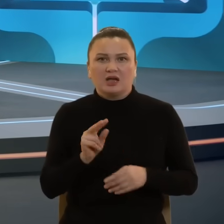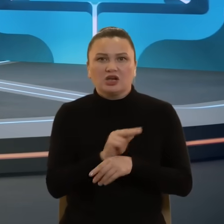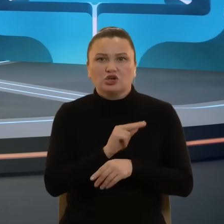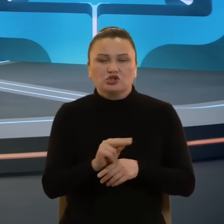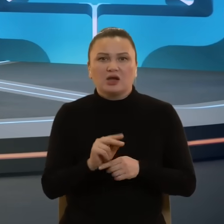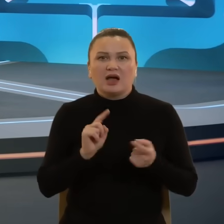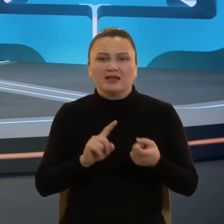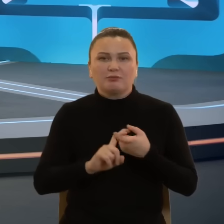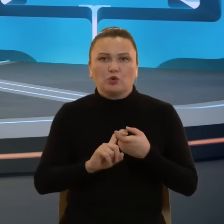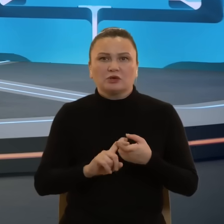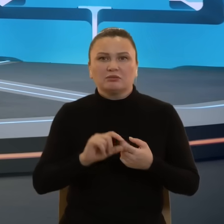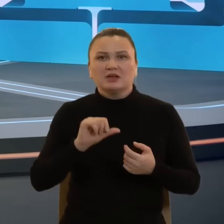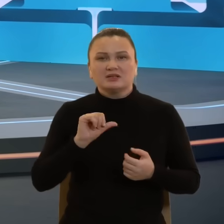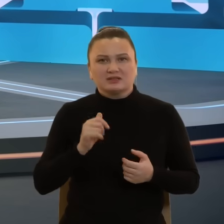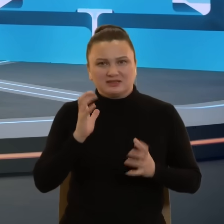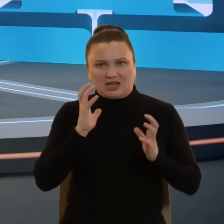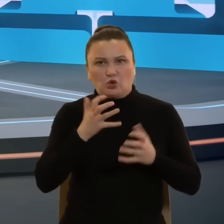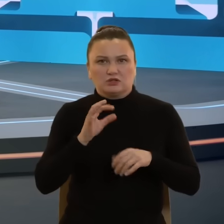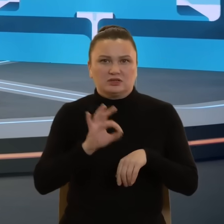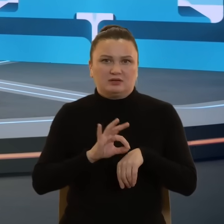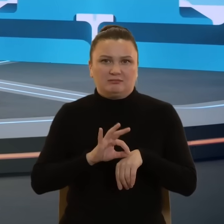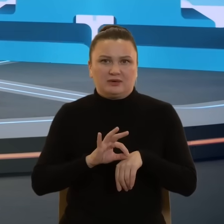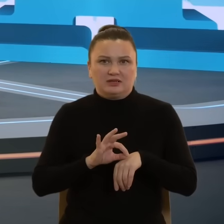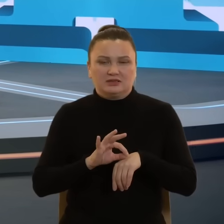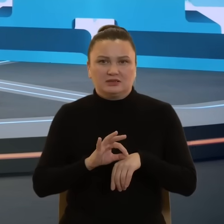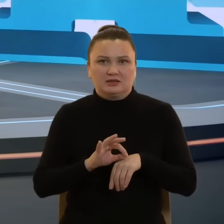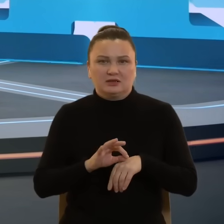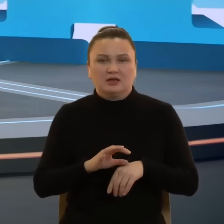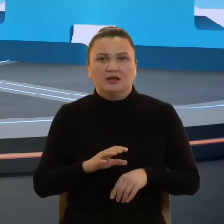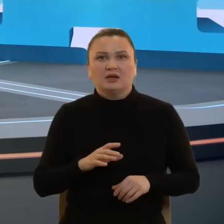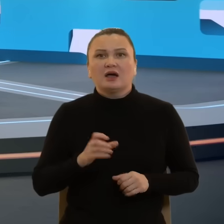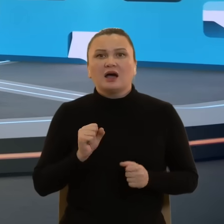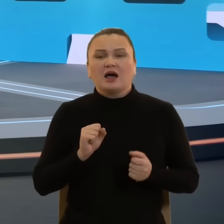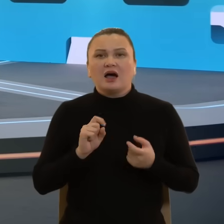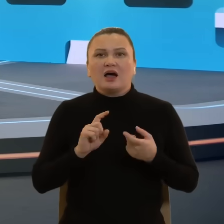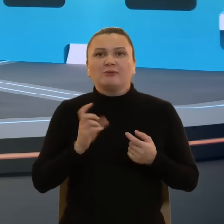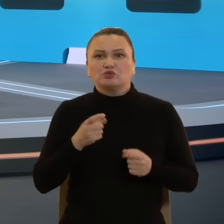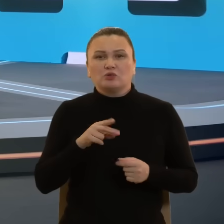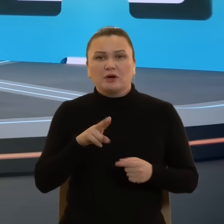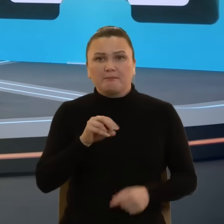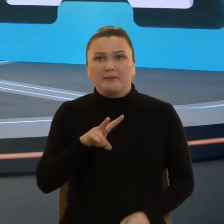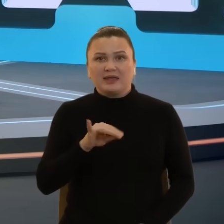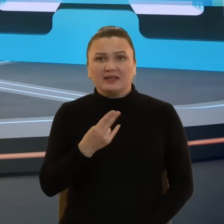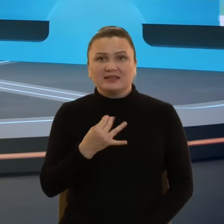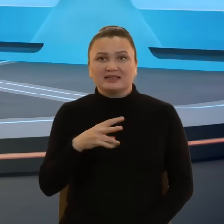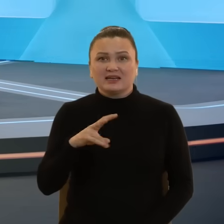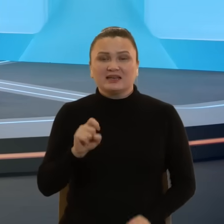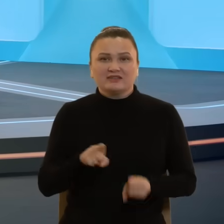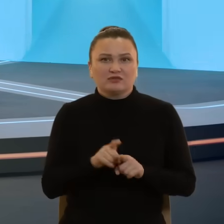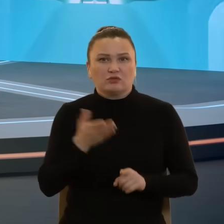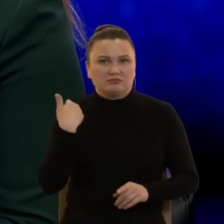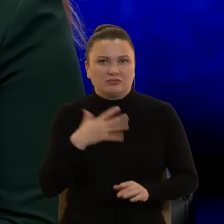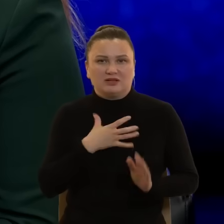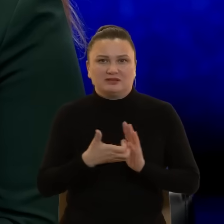лечили антибиотиками наиболее серьезные инфекции. Конечно, их не было, того же пенициллина не было в достаточном количестве на протяжении длительного периода